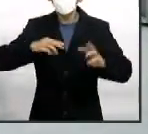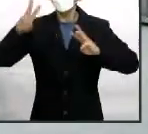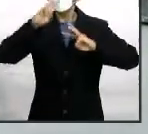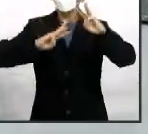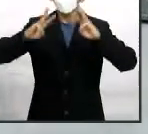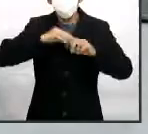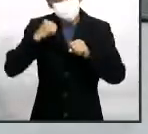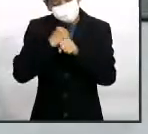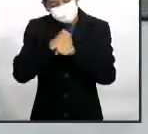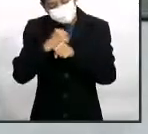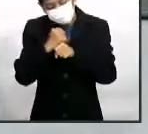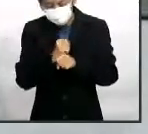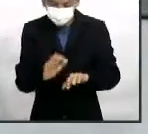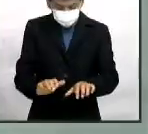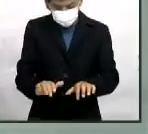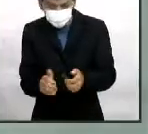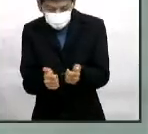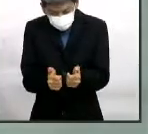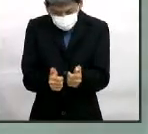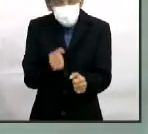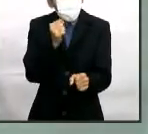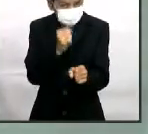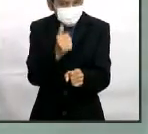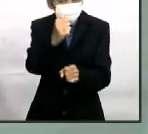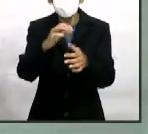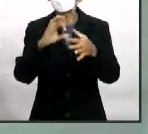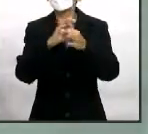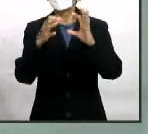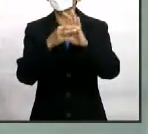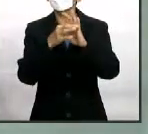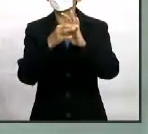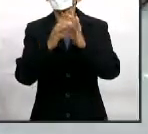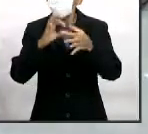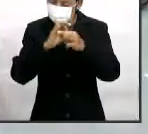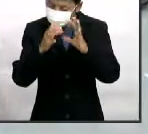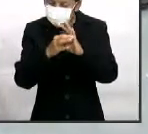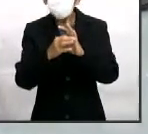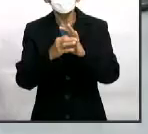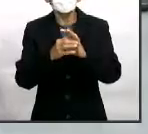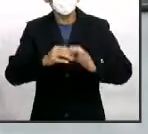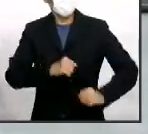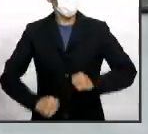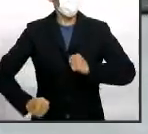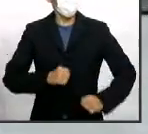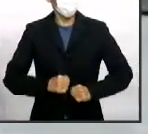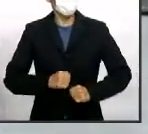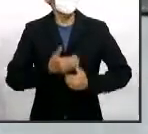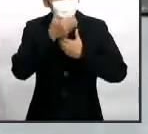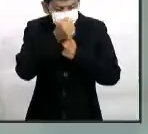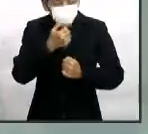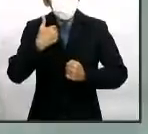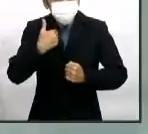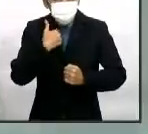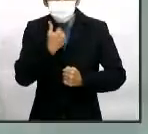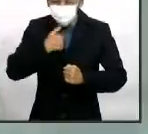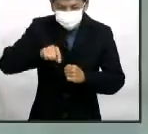างๆคุณก็ฝึกซ้อมได้คุณเล่นได้อันเนี้ยมันเลยเป็นกีฬามวลชนละเป็นกีฬาที่เด็กเยาวชนทุกอย่างเข้าถึงได ้ครับ